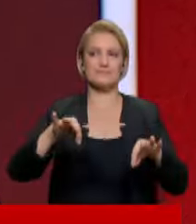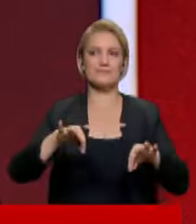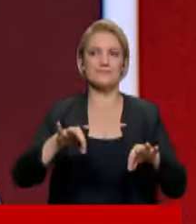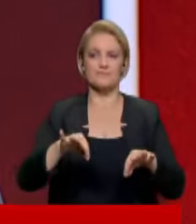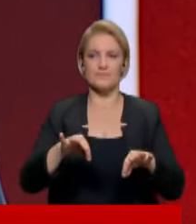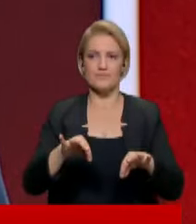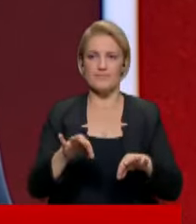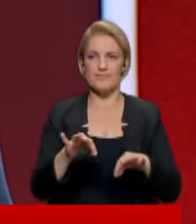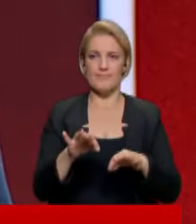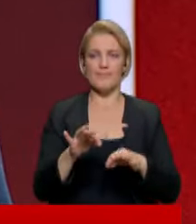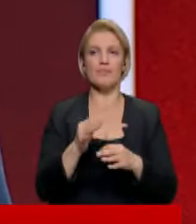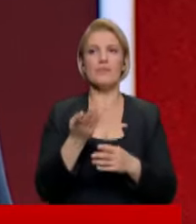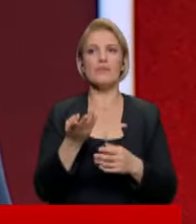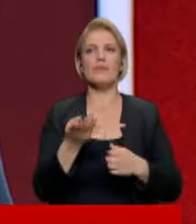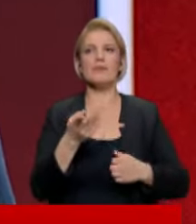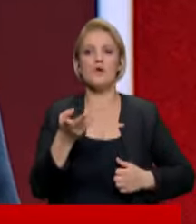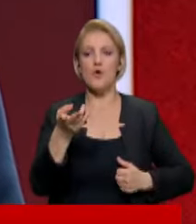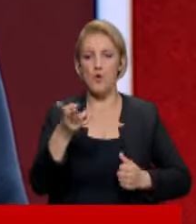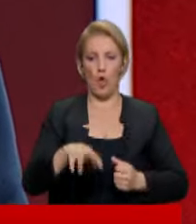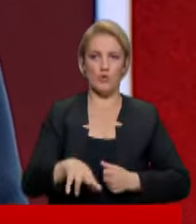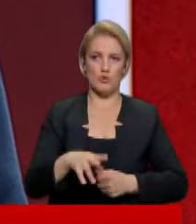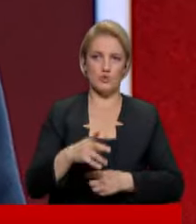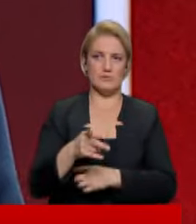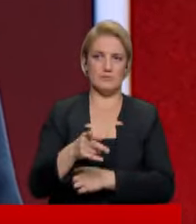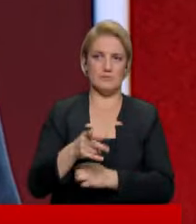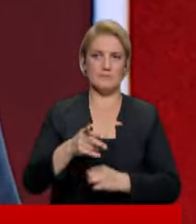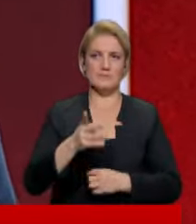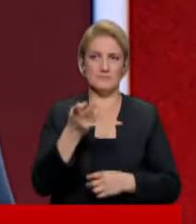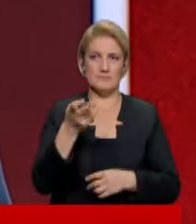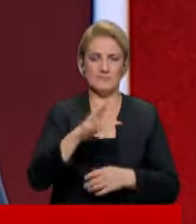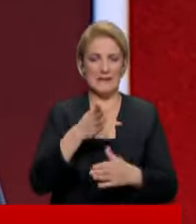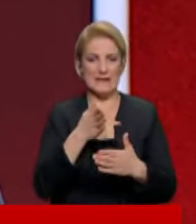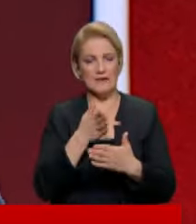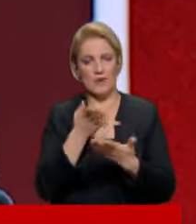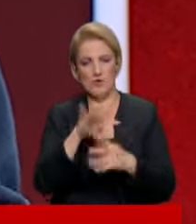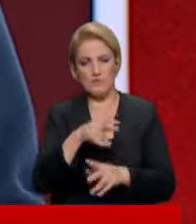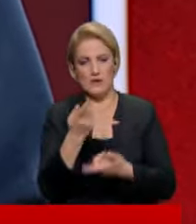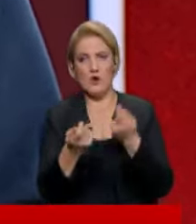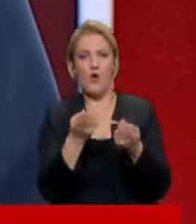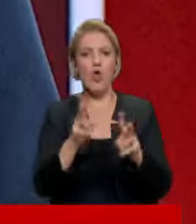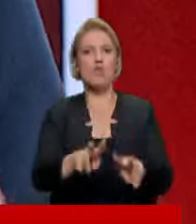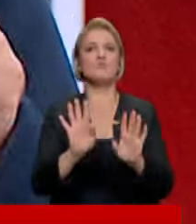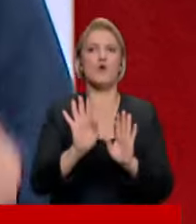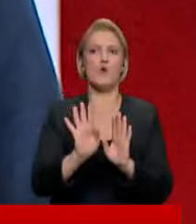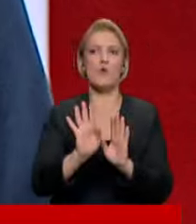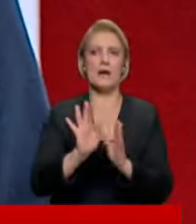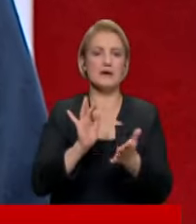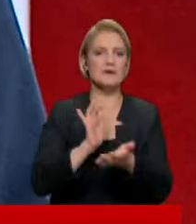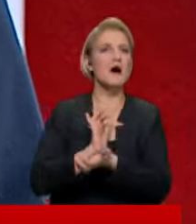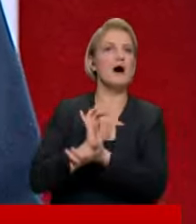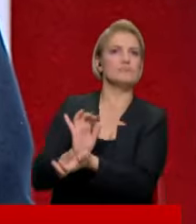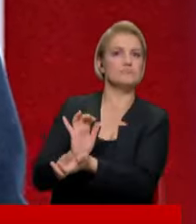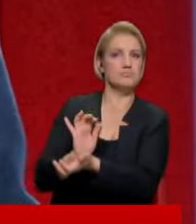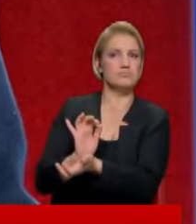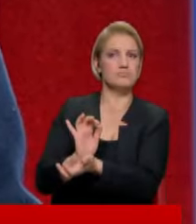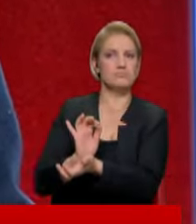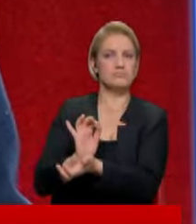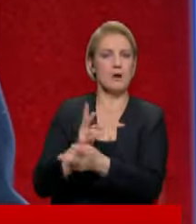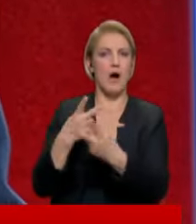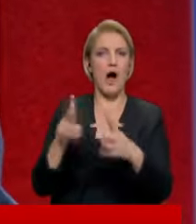eşine yönelik olarak öldürmeye yönelik bir girişimde bulunuyor ölmüyor cezaevine giriyor